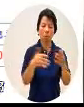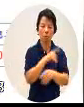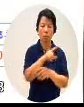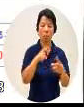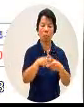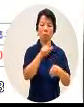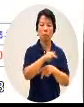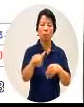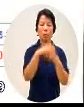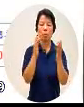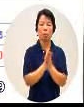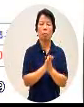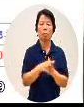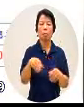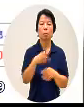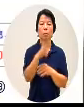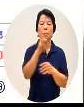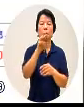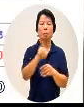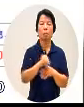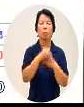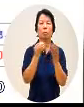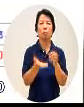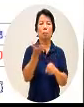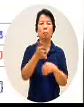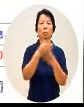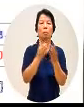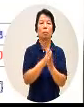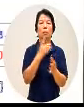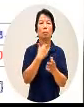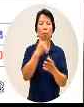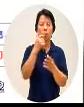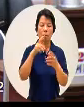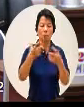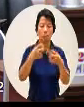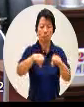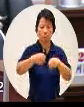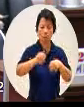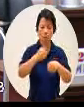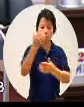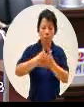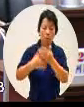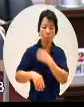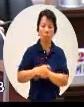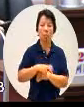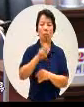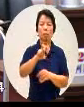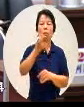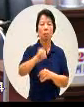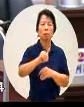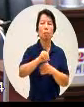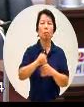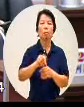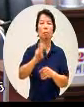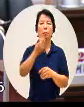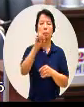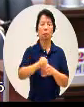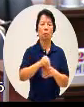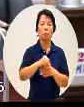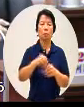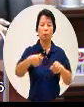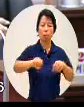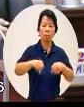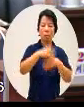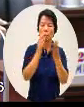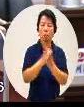七議長在講機車減量減量減二十萬輛好不好減二十萬輛還有幾萬?還有